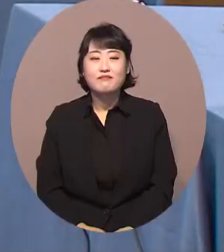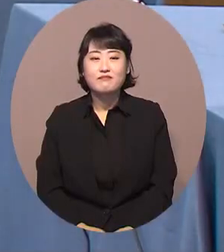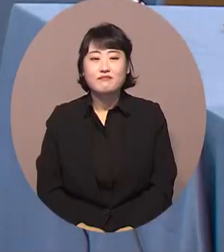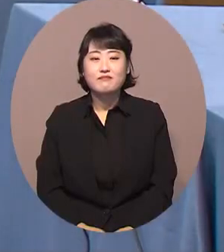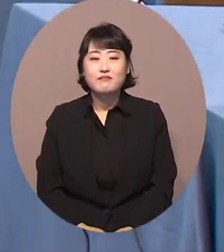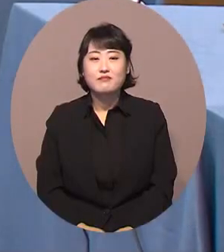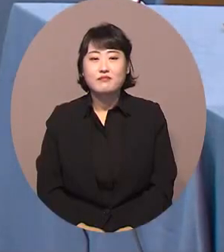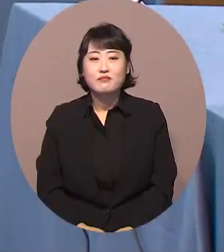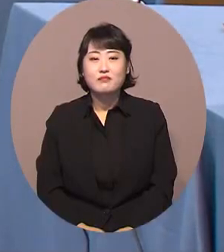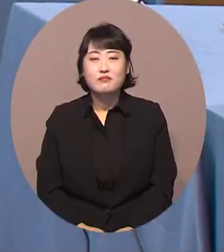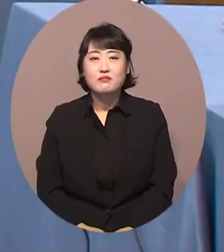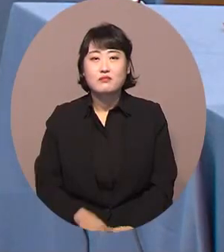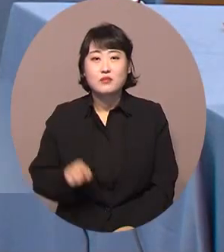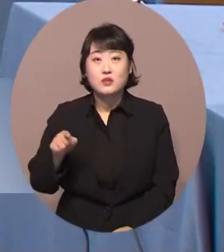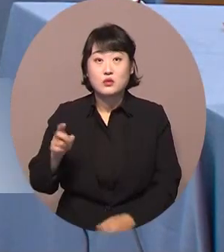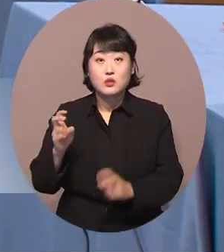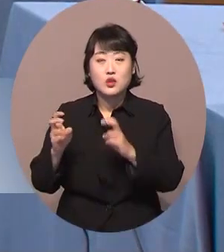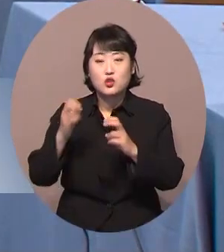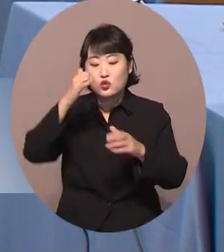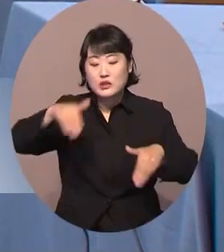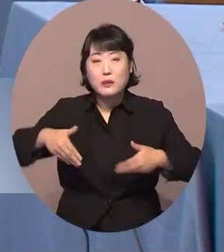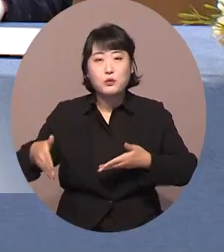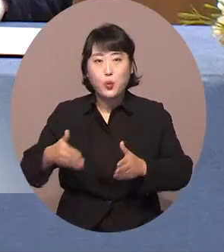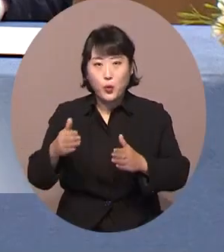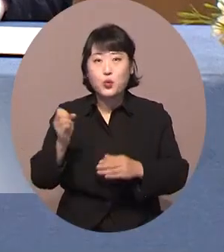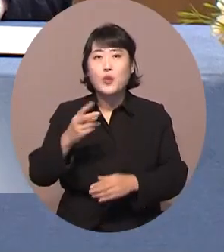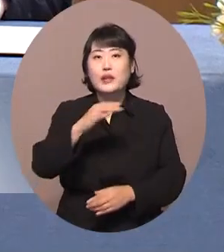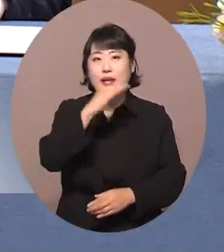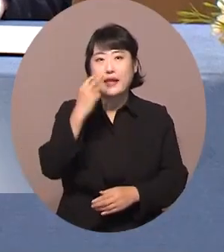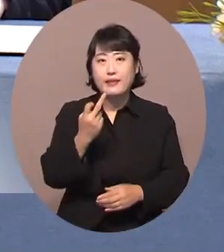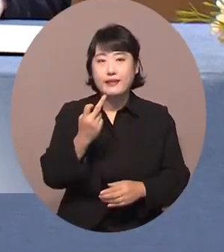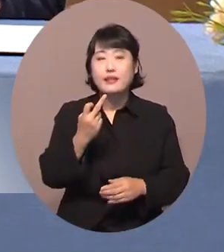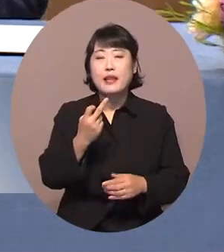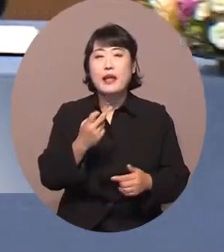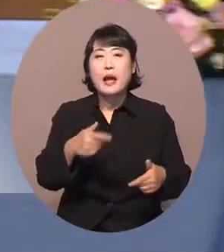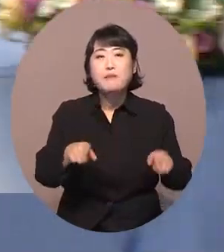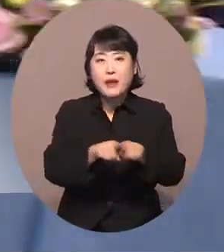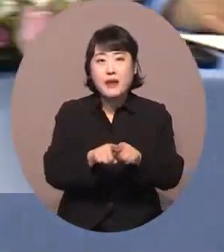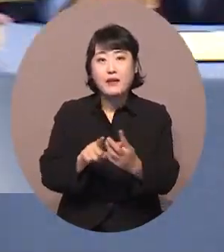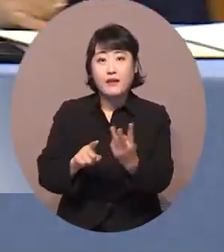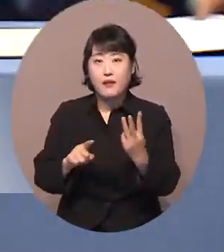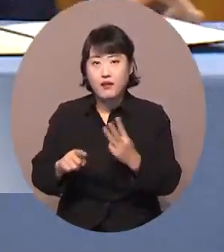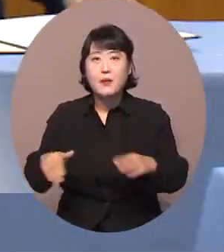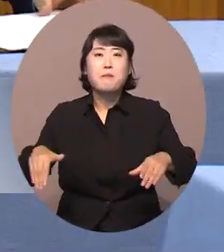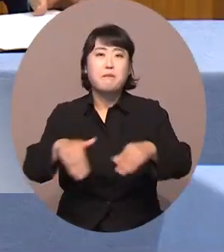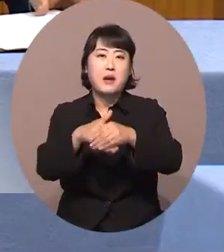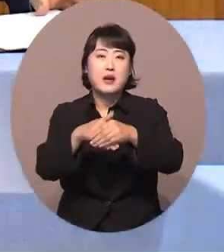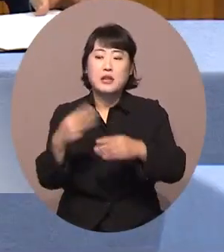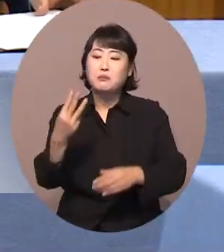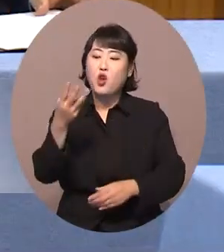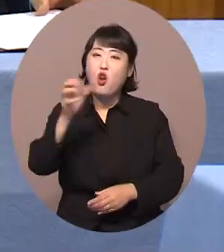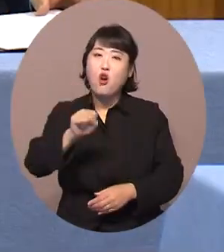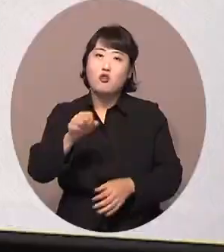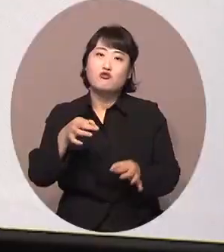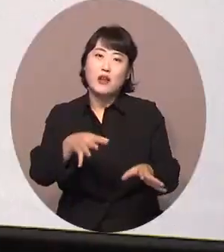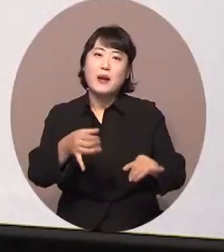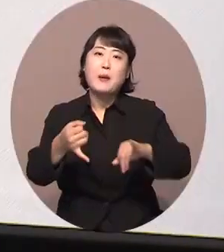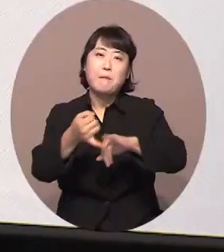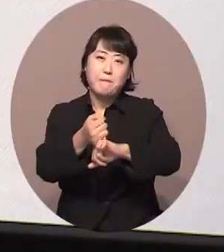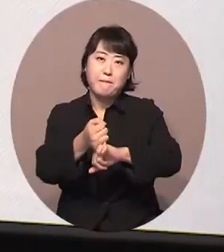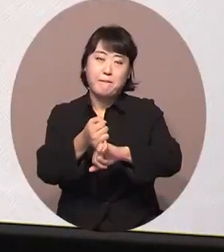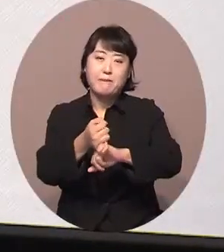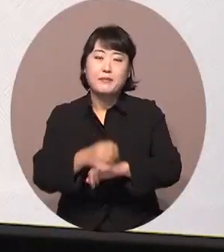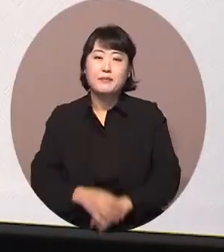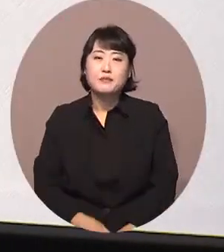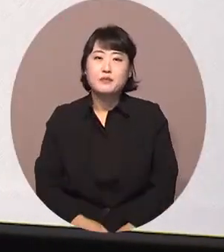기자입니다 셀트리온이 충남도 예산군과 함께 업무협약을 맺 규모에 투자를 약속했습니다 지난해